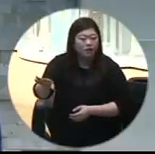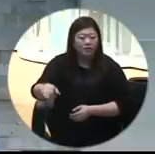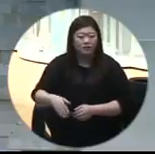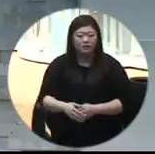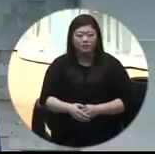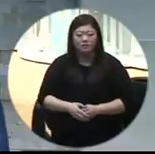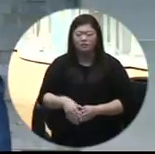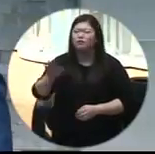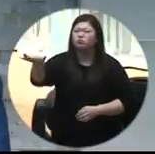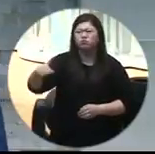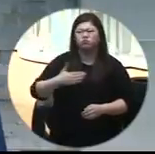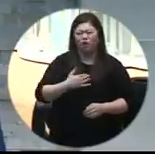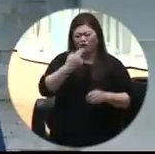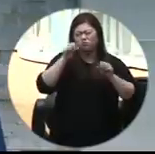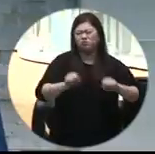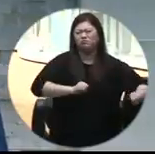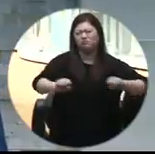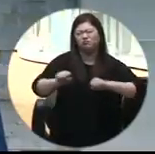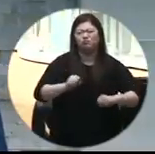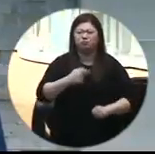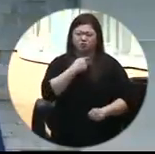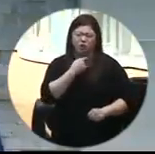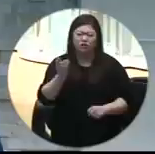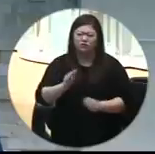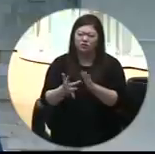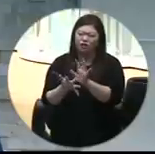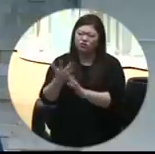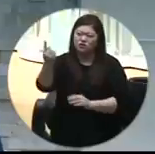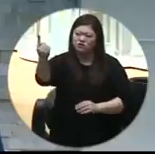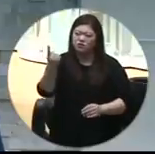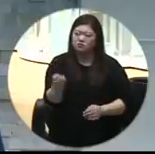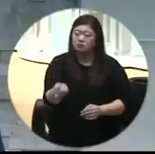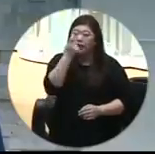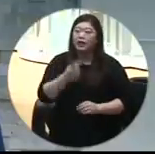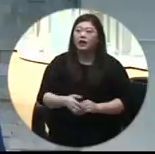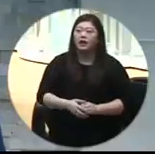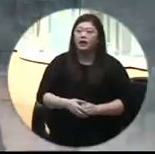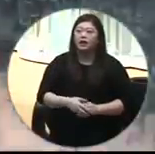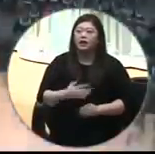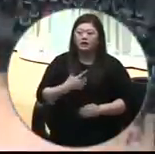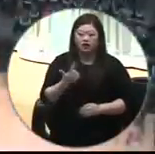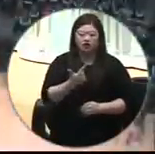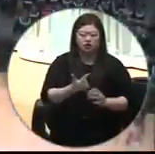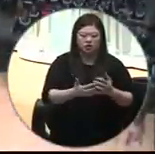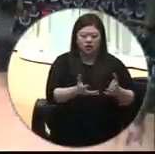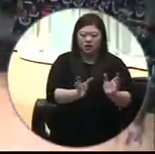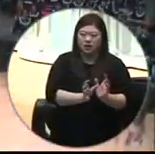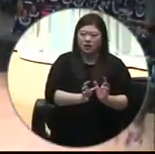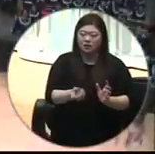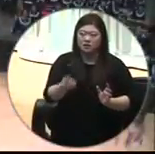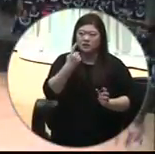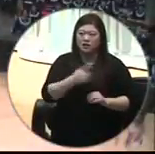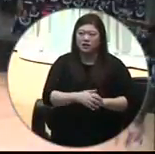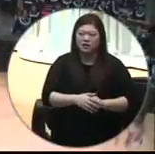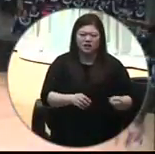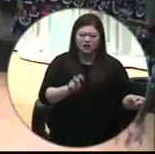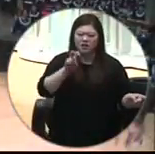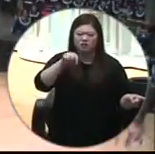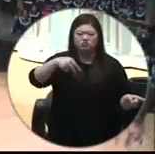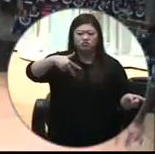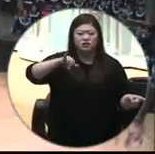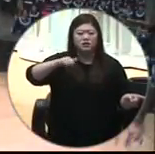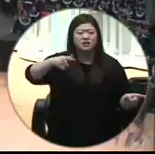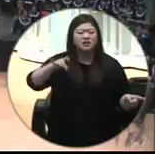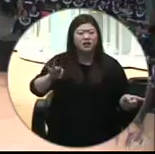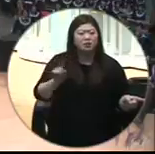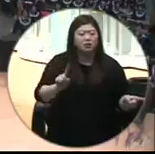자기들이 아직까지 활동해야 되는데 이 창조주 예수님께 걸려들었단 말이에요. 딱 들리니까 너 무지행 들어가 그럼 그 들어가야 돼요. 그렇기